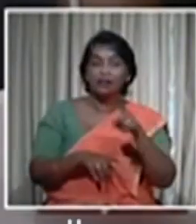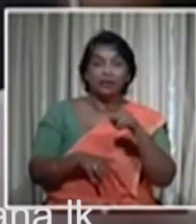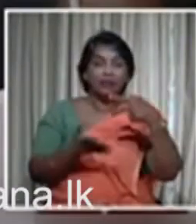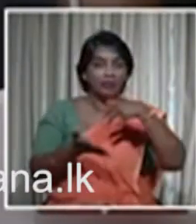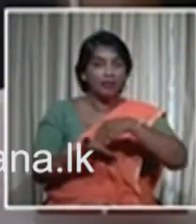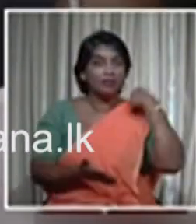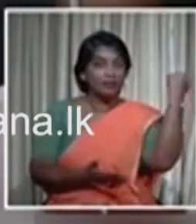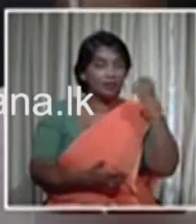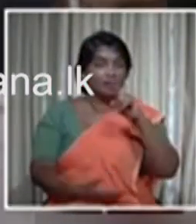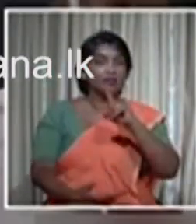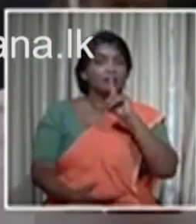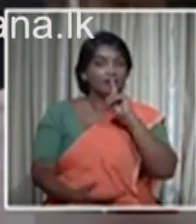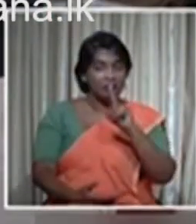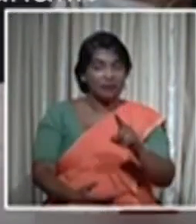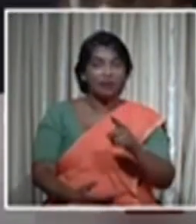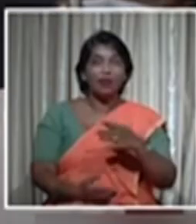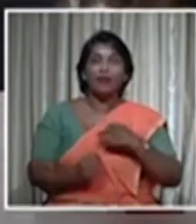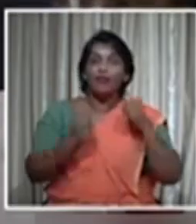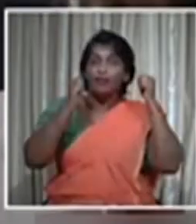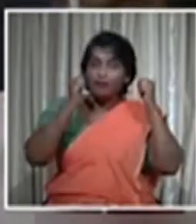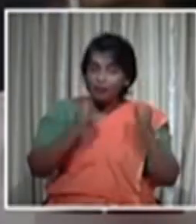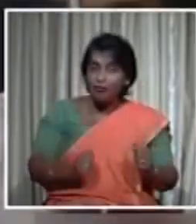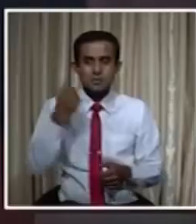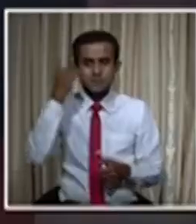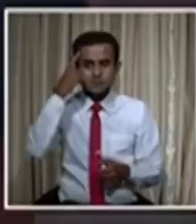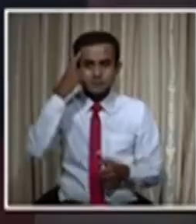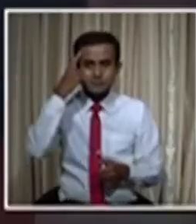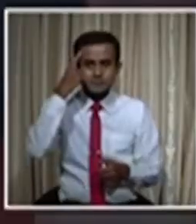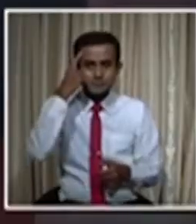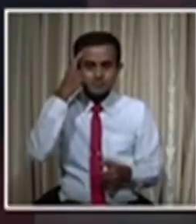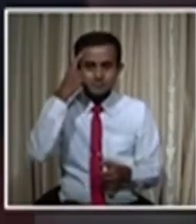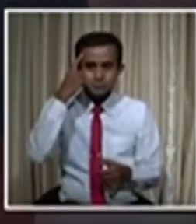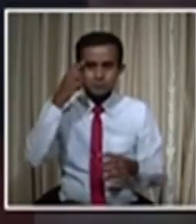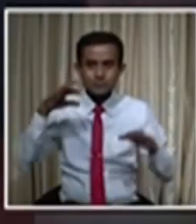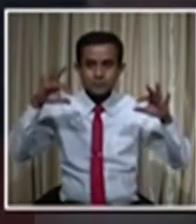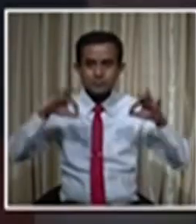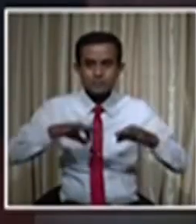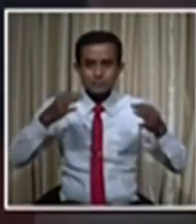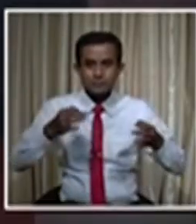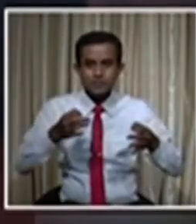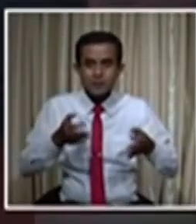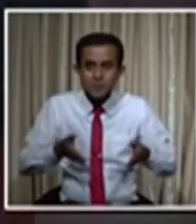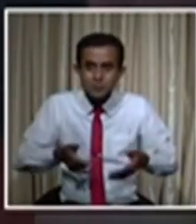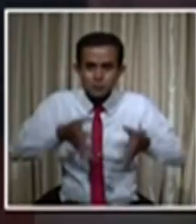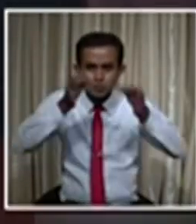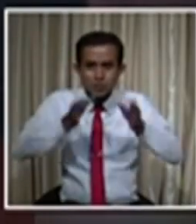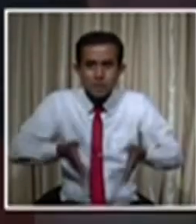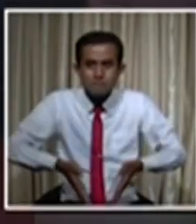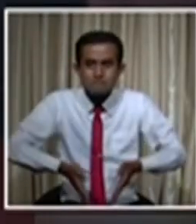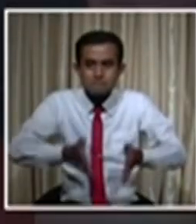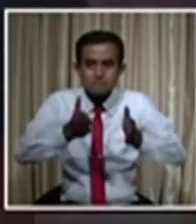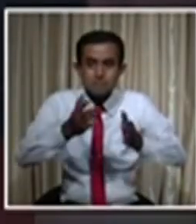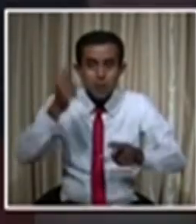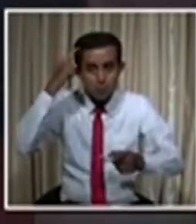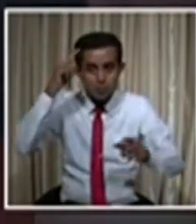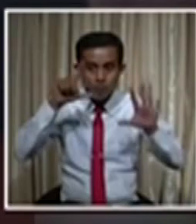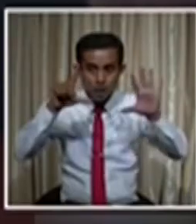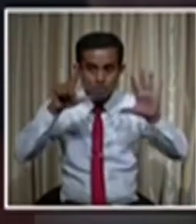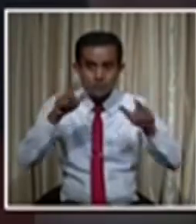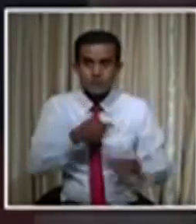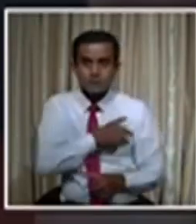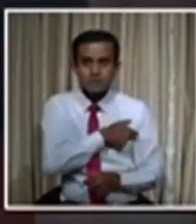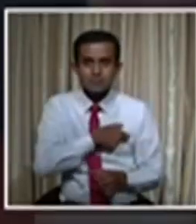නැගිලා කතා කරන එක්කෙනා වාඩි ගන්නකොට වාඩි ගන්න මොලේ උඩ මෙන්න දැන් මේ පෙරහැර යහපාරට ගන්න ගෙනාව මොල හතක් තියෙන